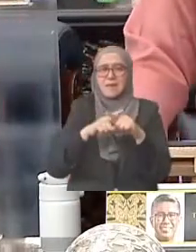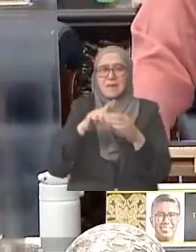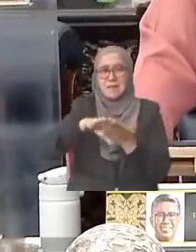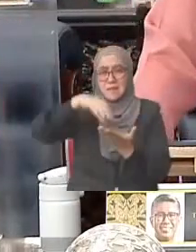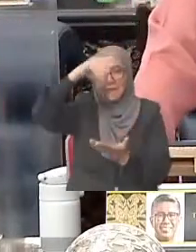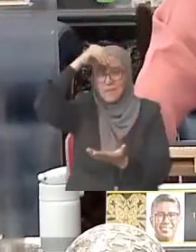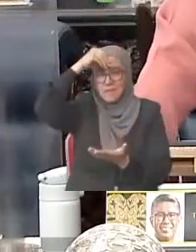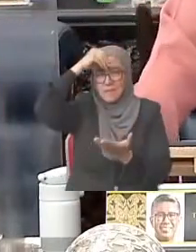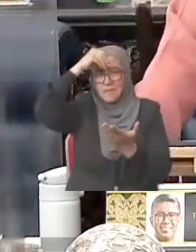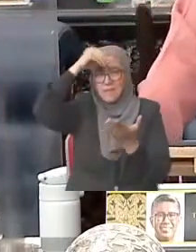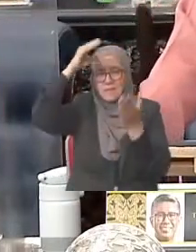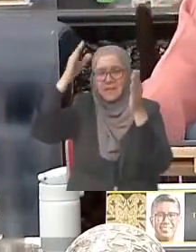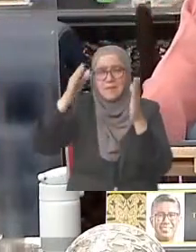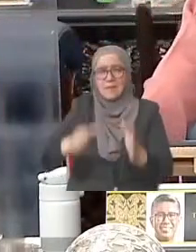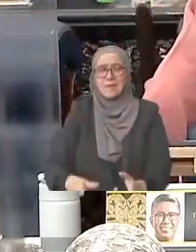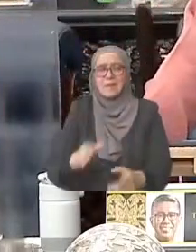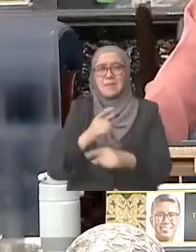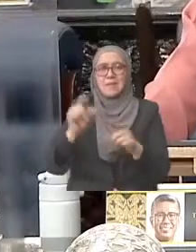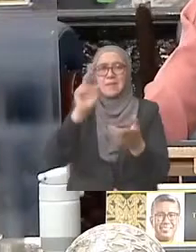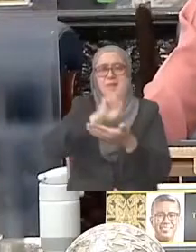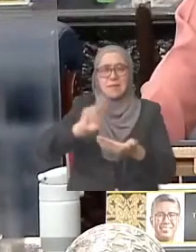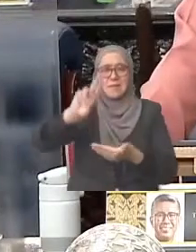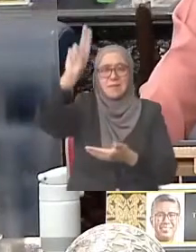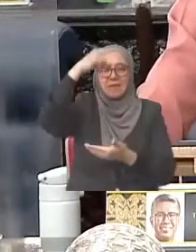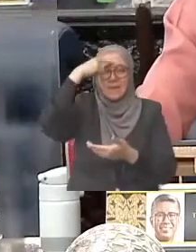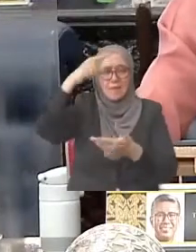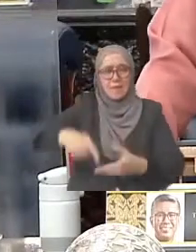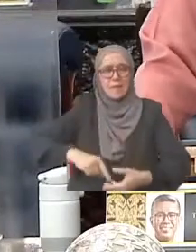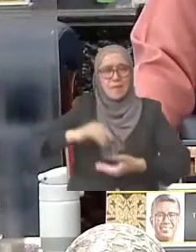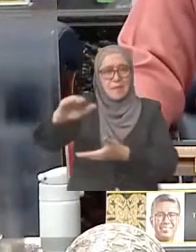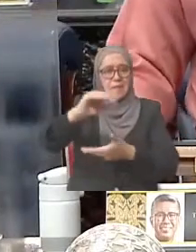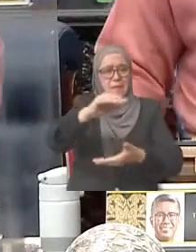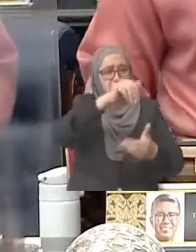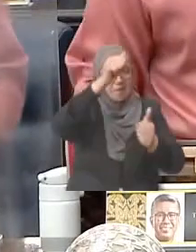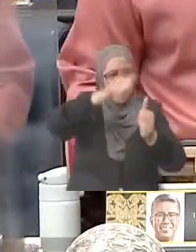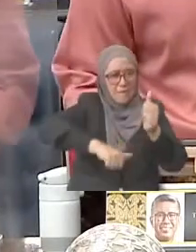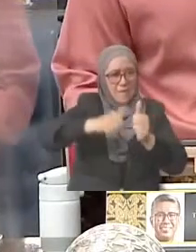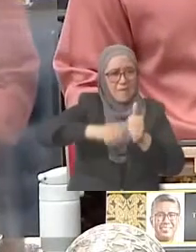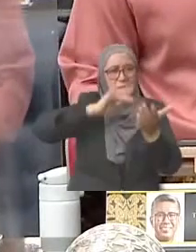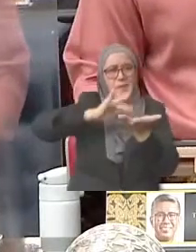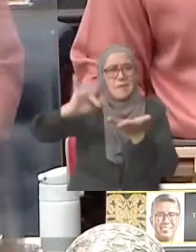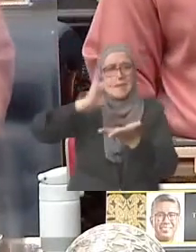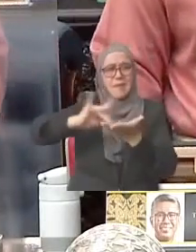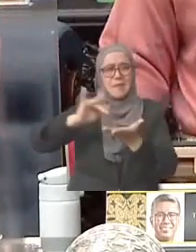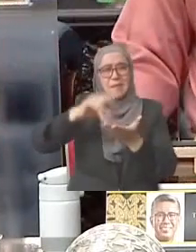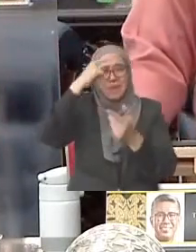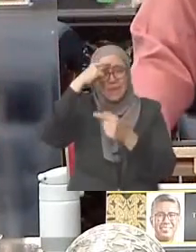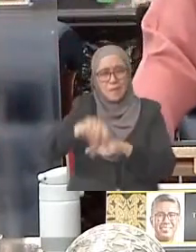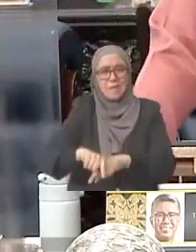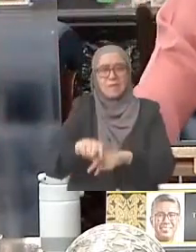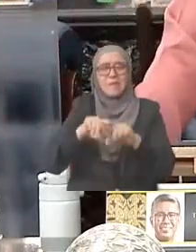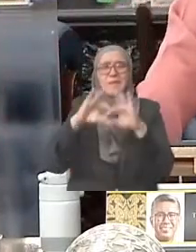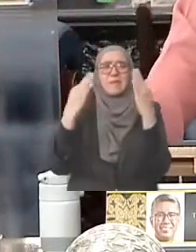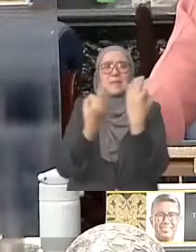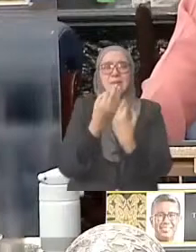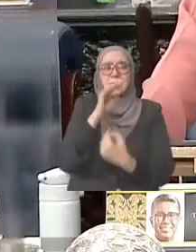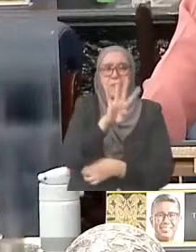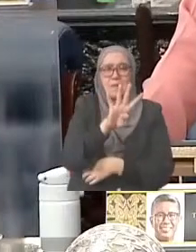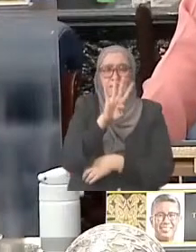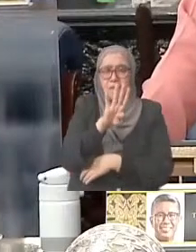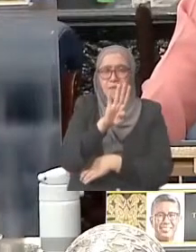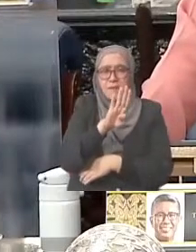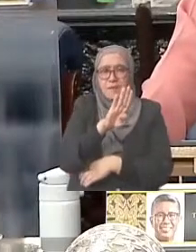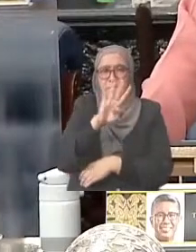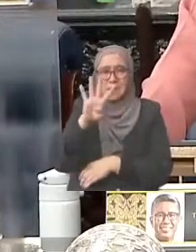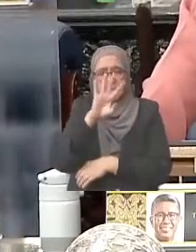sebuah tablet kepada setiap Plaza B40 diisi Ussy pengajian tinggi bagi tujuan ini kerajaan